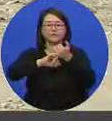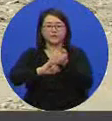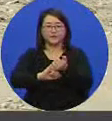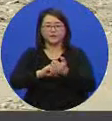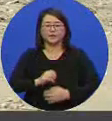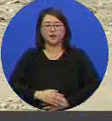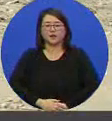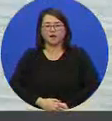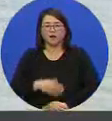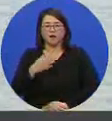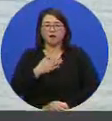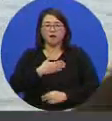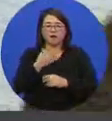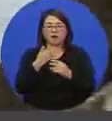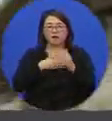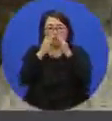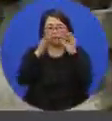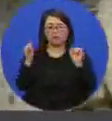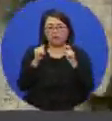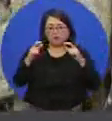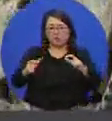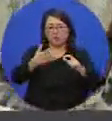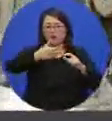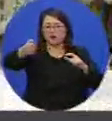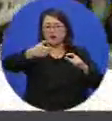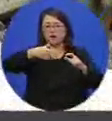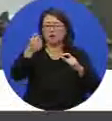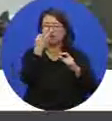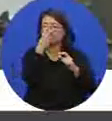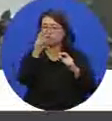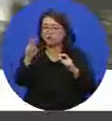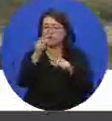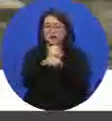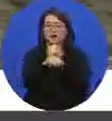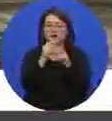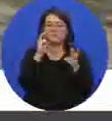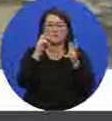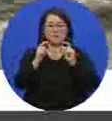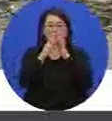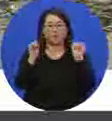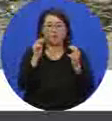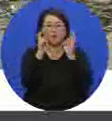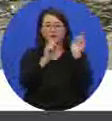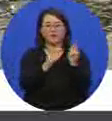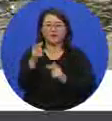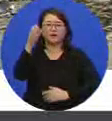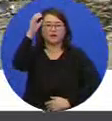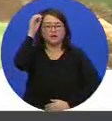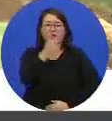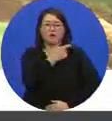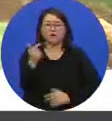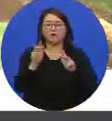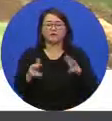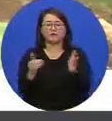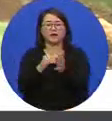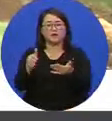안방에서 외지업체의 독식을 지켜봤던 지역기업들은 기대감이 큽니다. 그동안 새만금 공사에서 지역기업들의